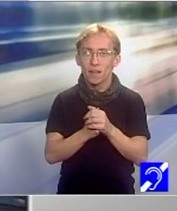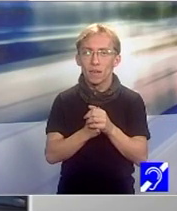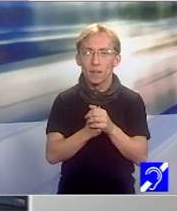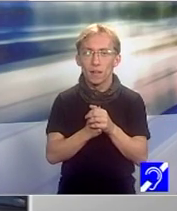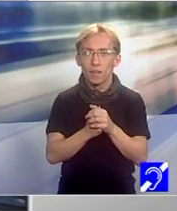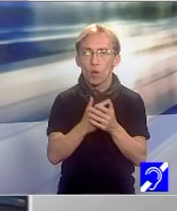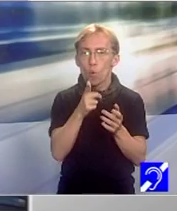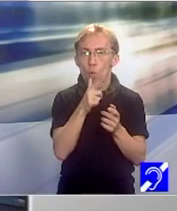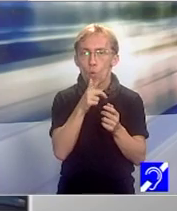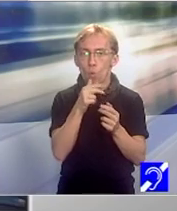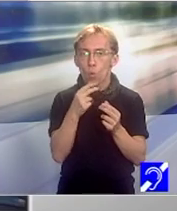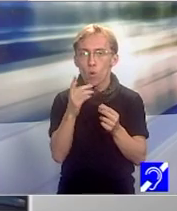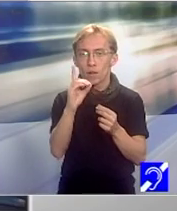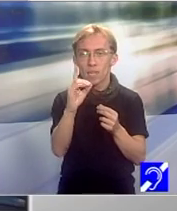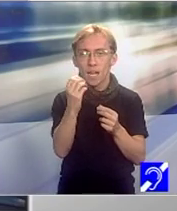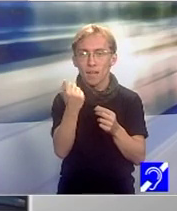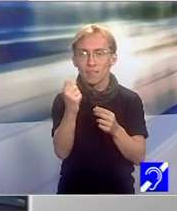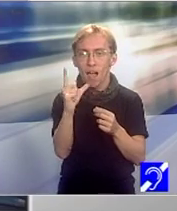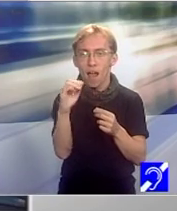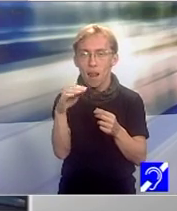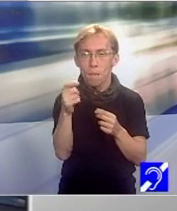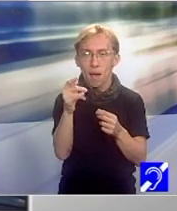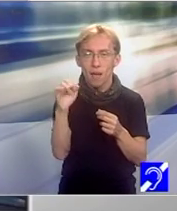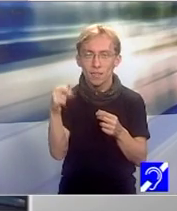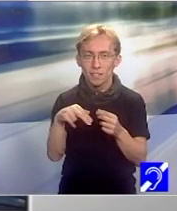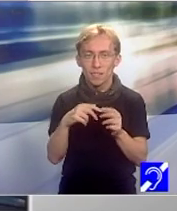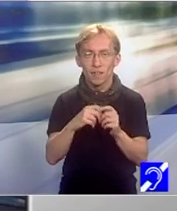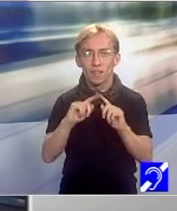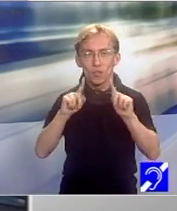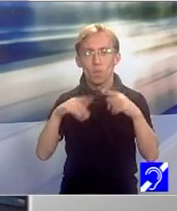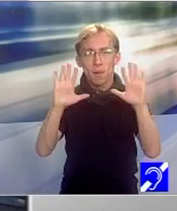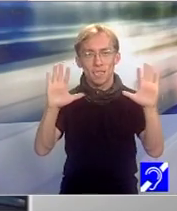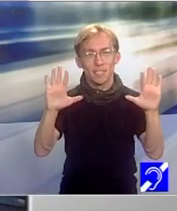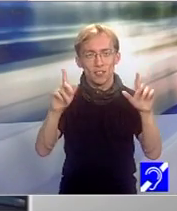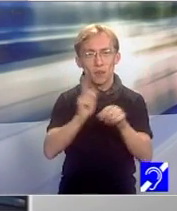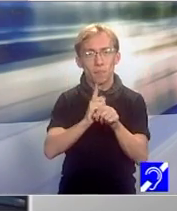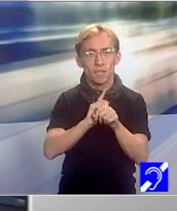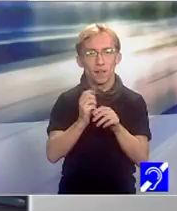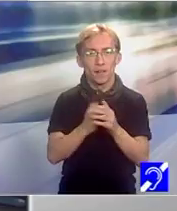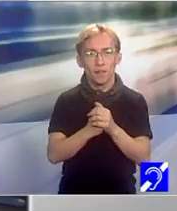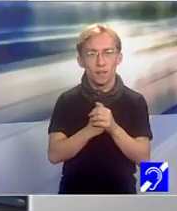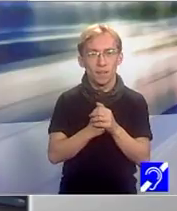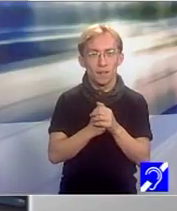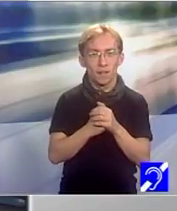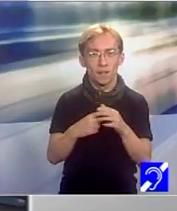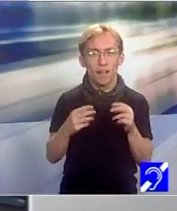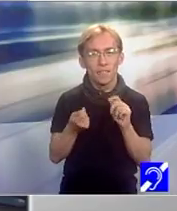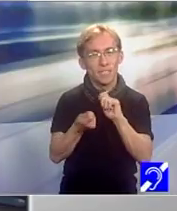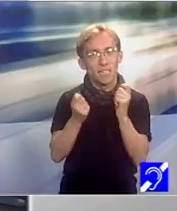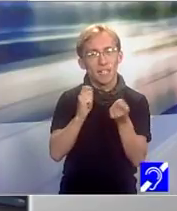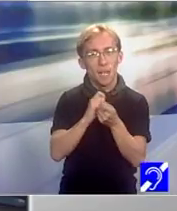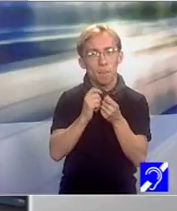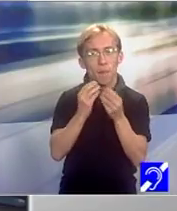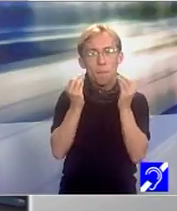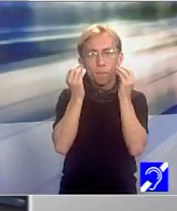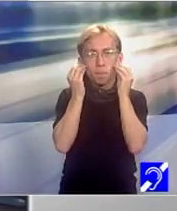un dalmațian. The best. Dar cum să se cheme? După 10 minute tot e vin masti să se cheme. Zice, să-i schimbăm petele, zice, că ale noastre